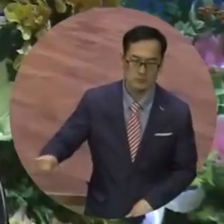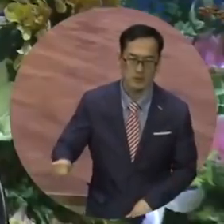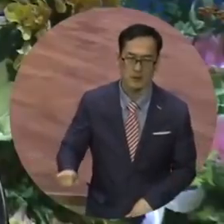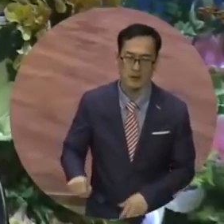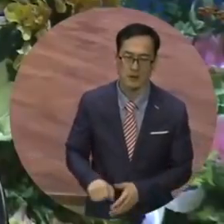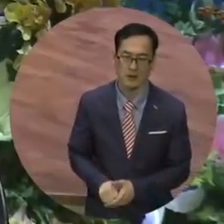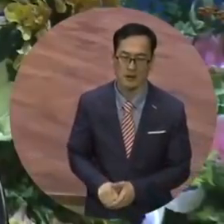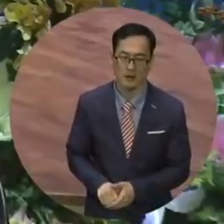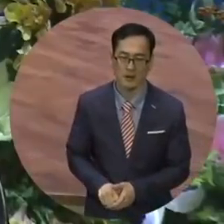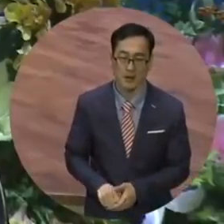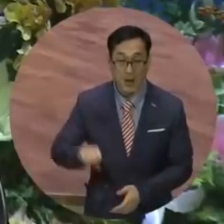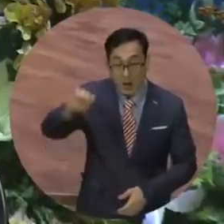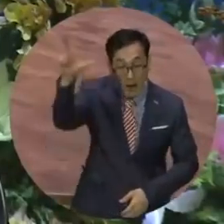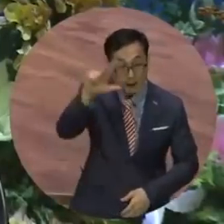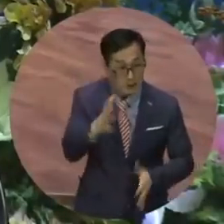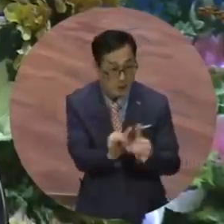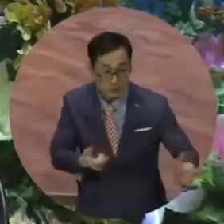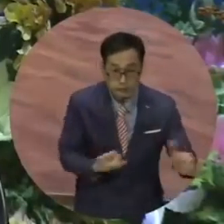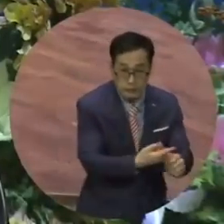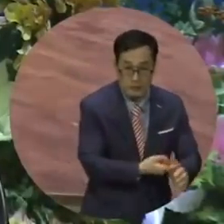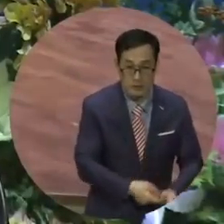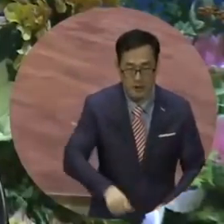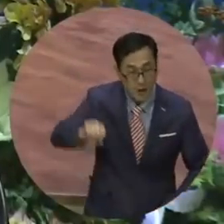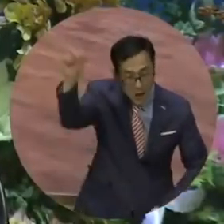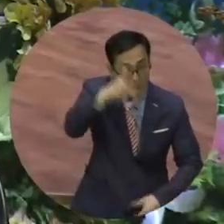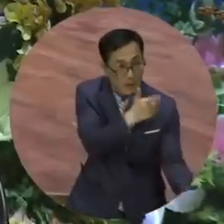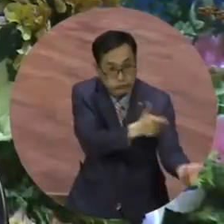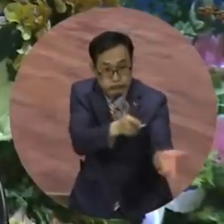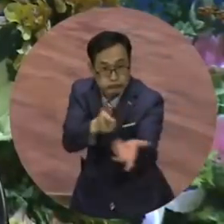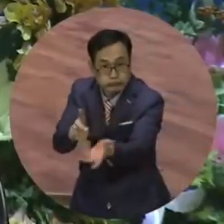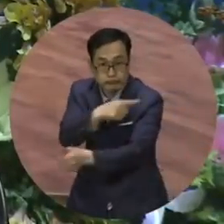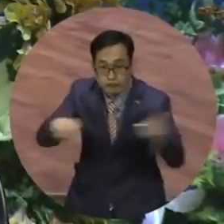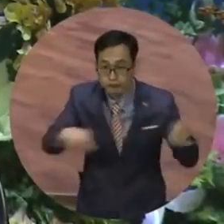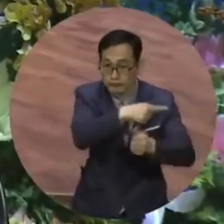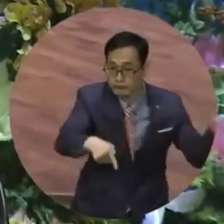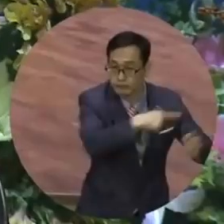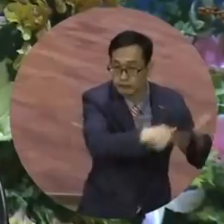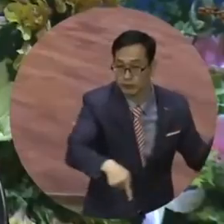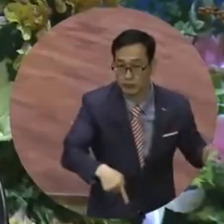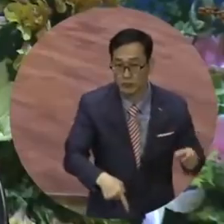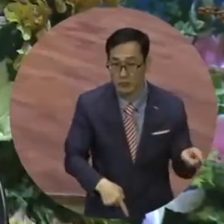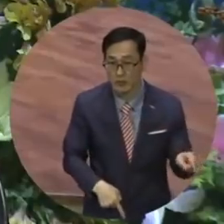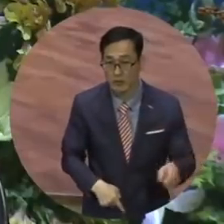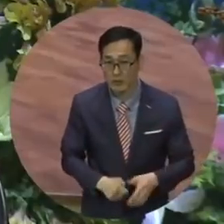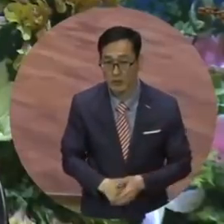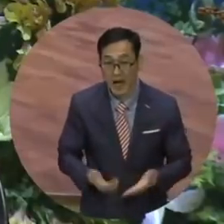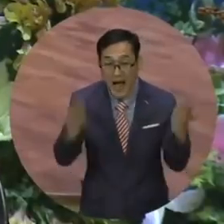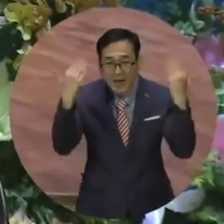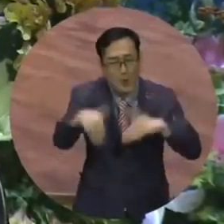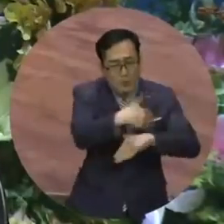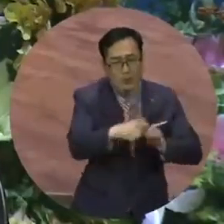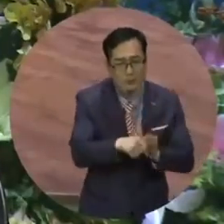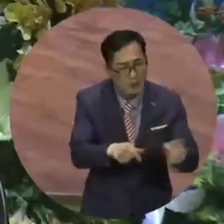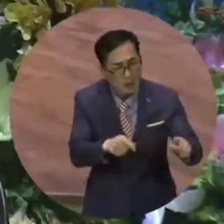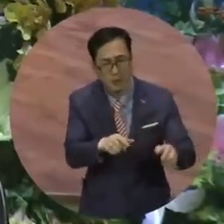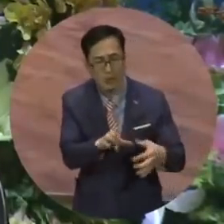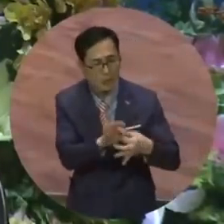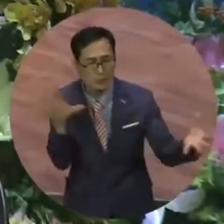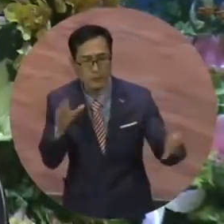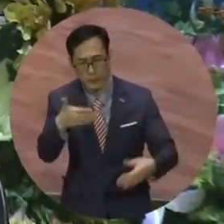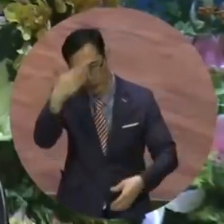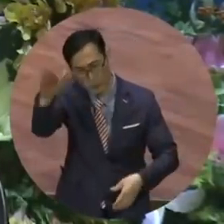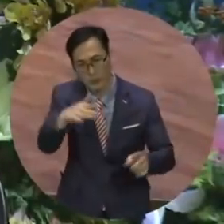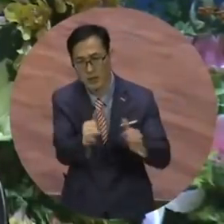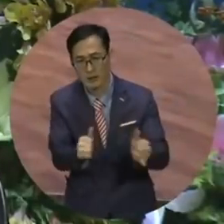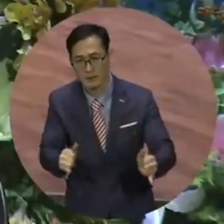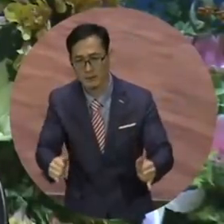왜 총으로 탁 사 죽입니까? 아무런 관계도 없는데. 왜 애들 학교 가는데 가서 막 찔러가? 전부